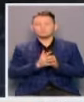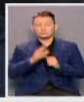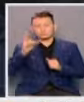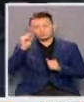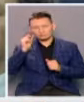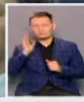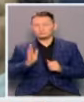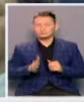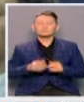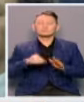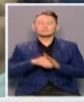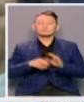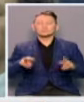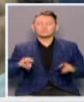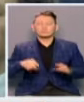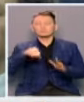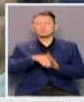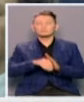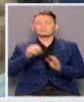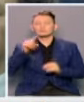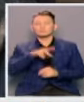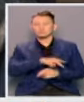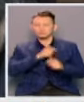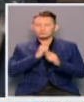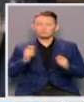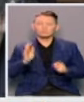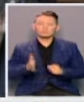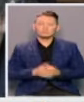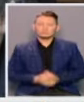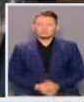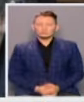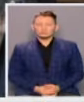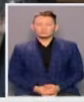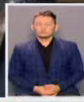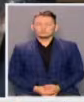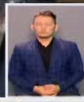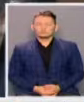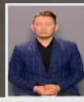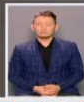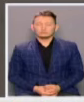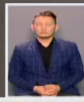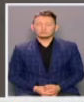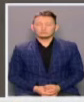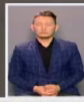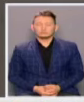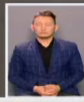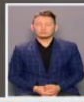күні облыстық әкімдік ғимаратының алдында болатыны да нақтыланды. Индира Мерекенқызы, Айбек Байзақов, жаңалықтар қызметі.